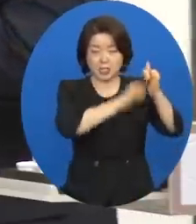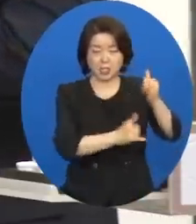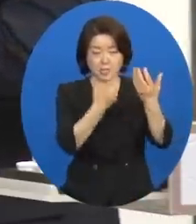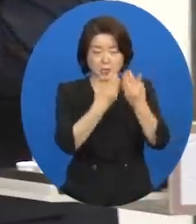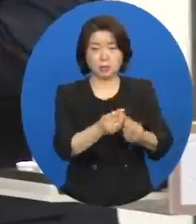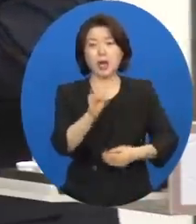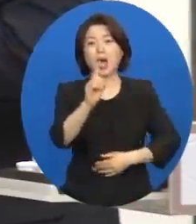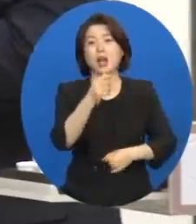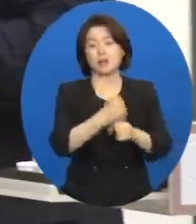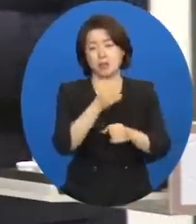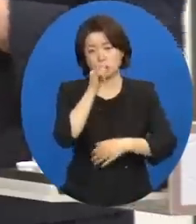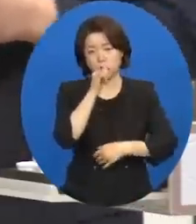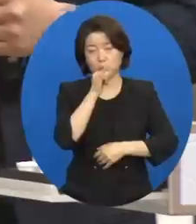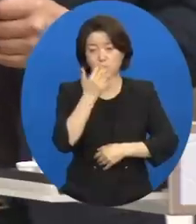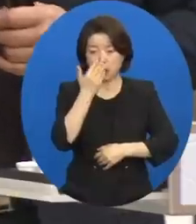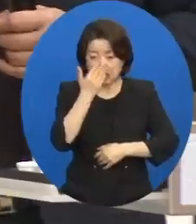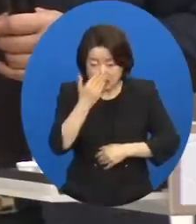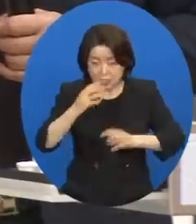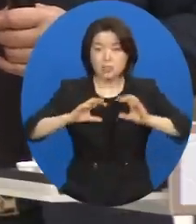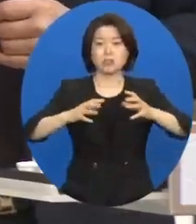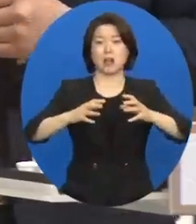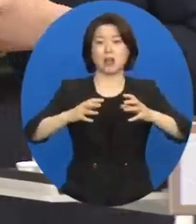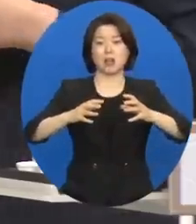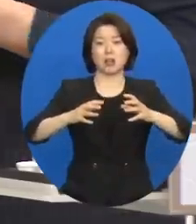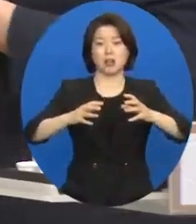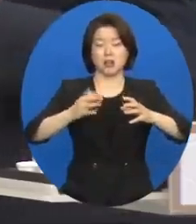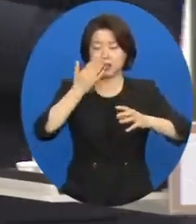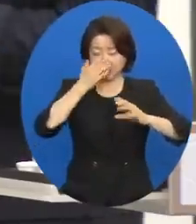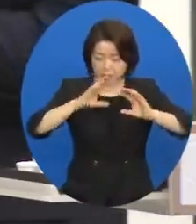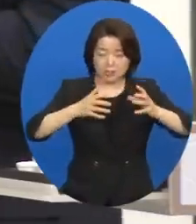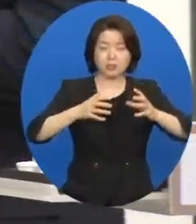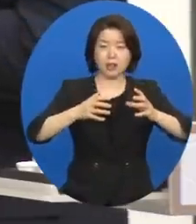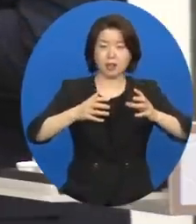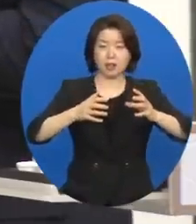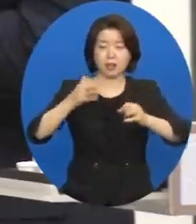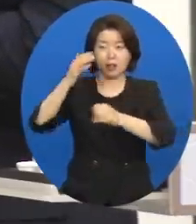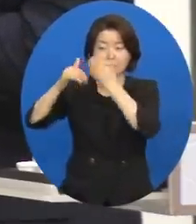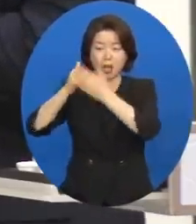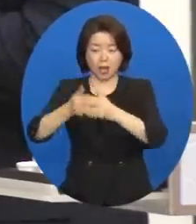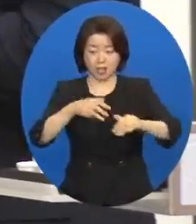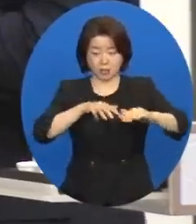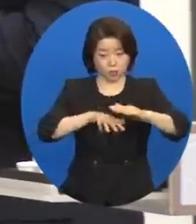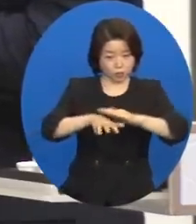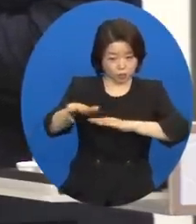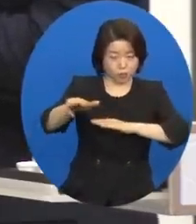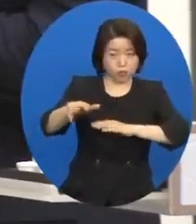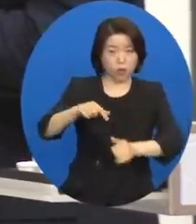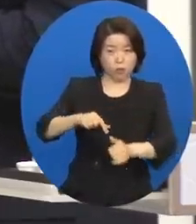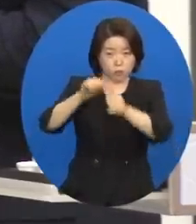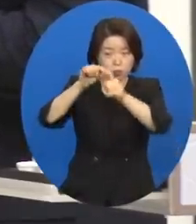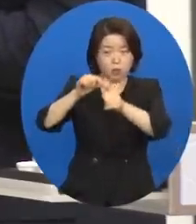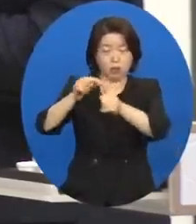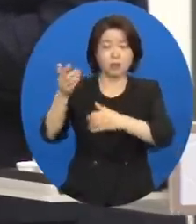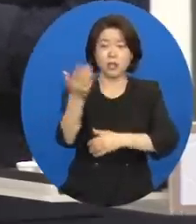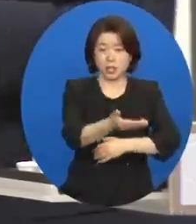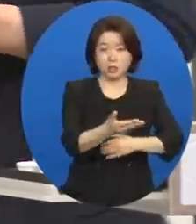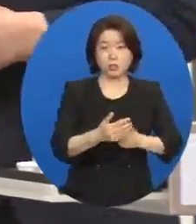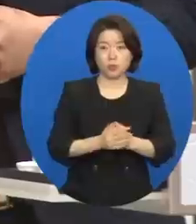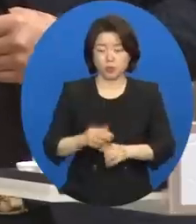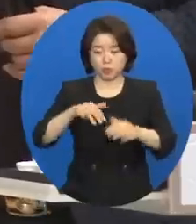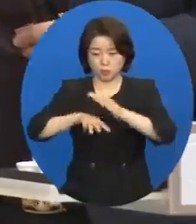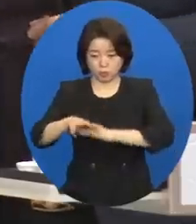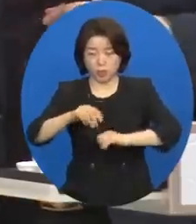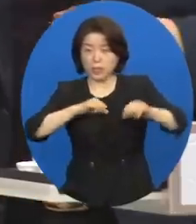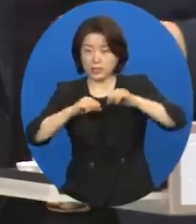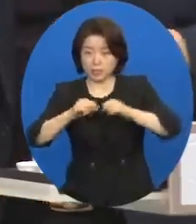게 바로 이스라엘입니다. 이스라엘을 하나님이 그 출애굽하는 구원을 통해서 출애굽 역사를